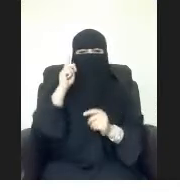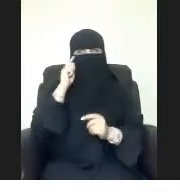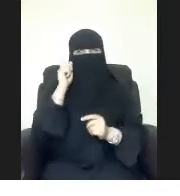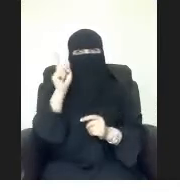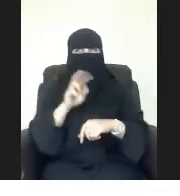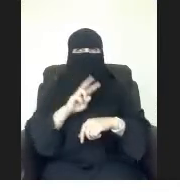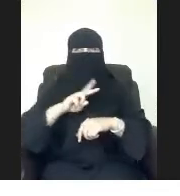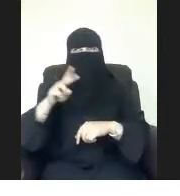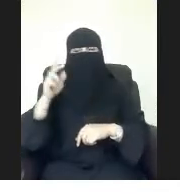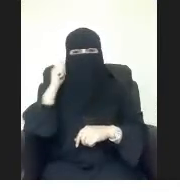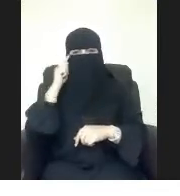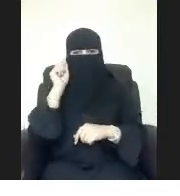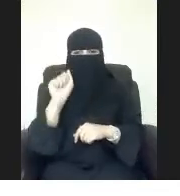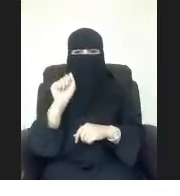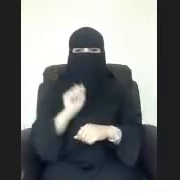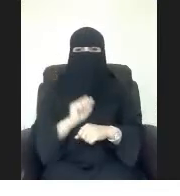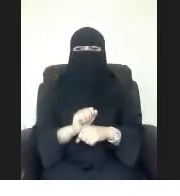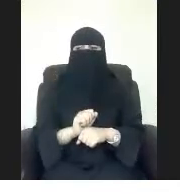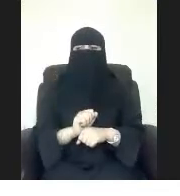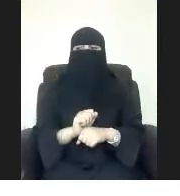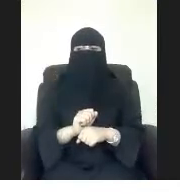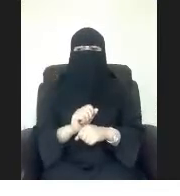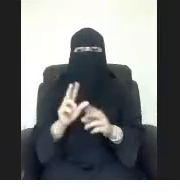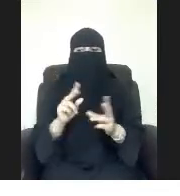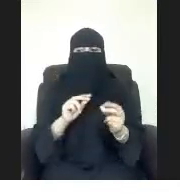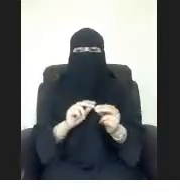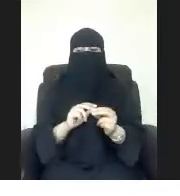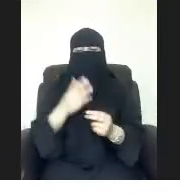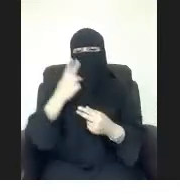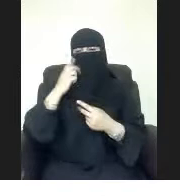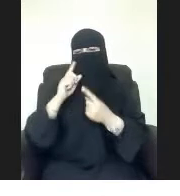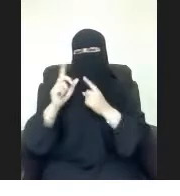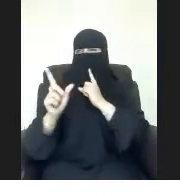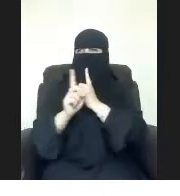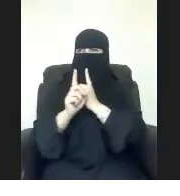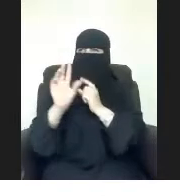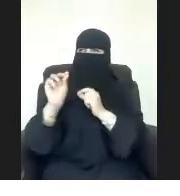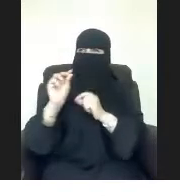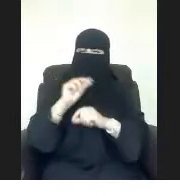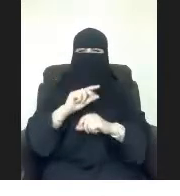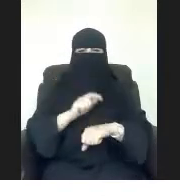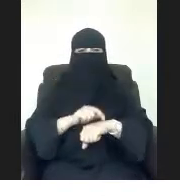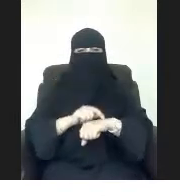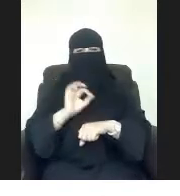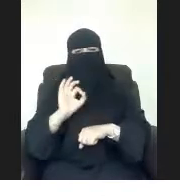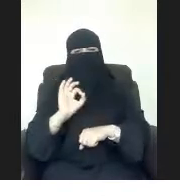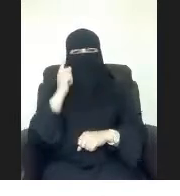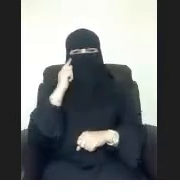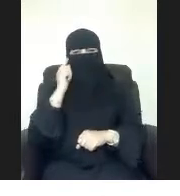الذي يقلل من زمن التواصل وجها لوجه وطبعا بنسب معينة.